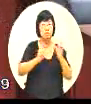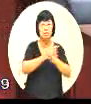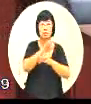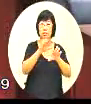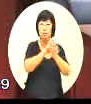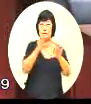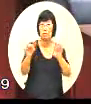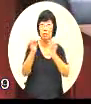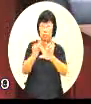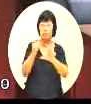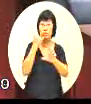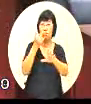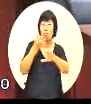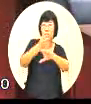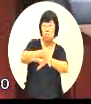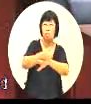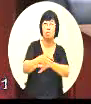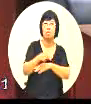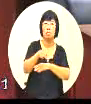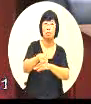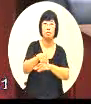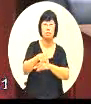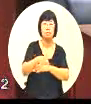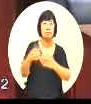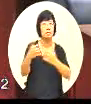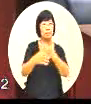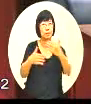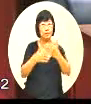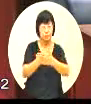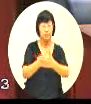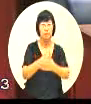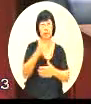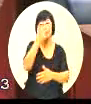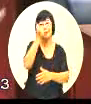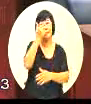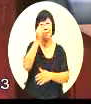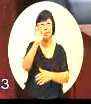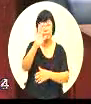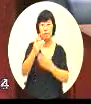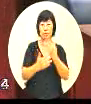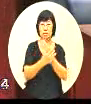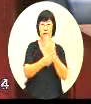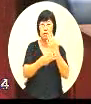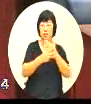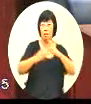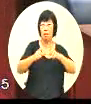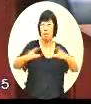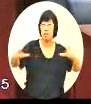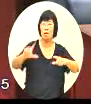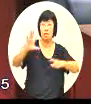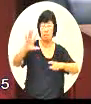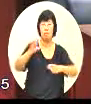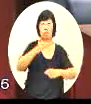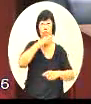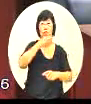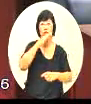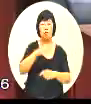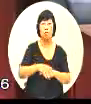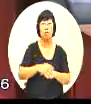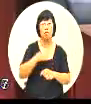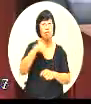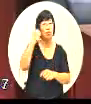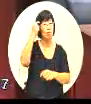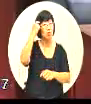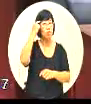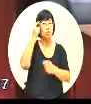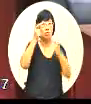如果能够通过，那我们这个交通也蛮便利的，然后产业腹地也够大。我一直觉得高雄很有希望，这